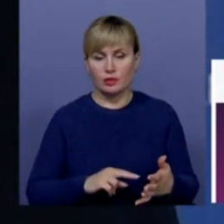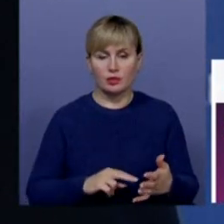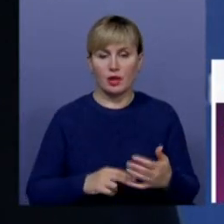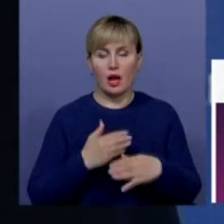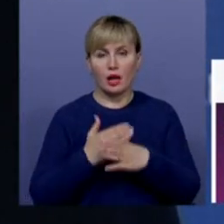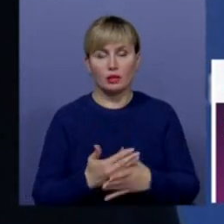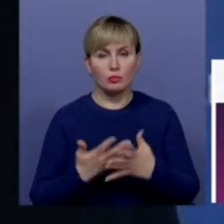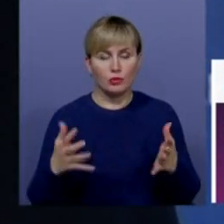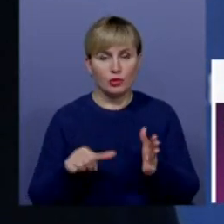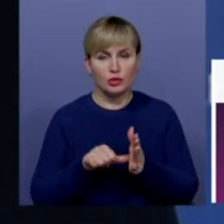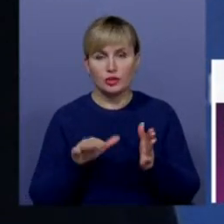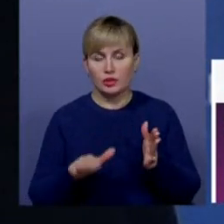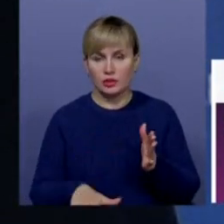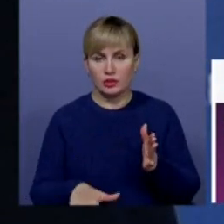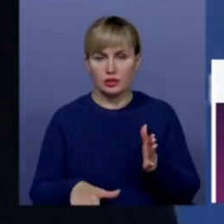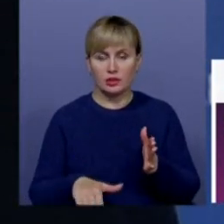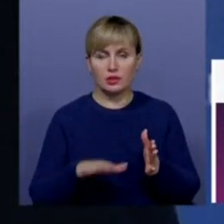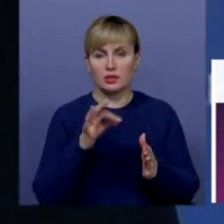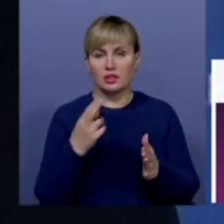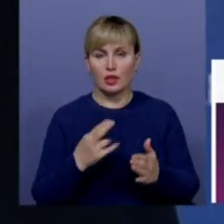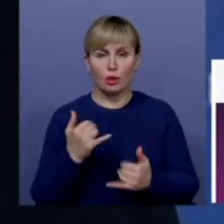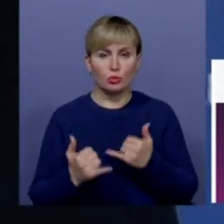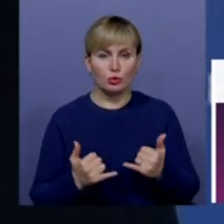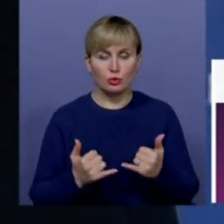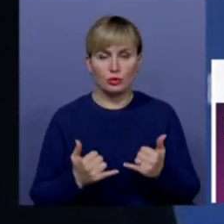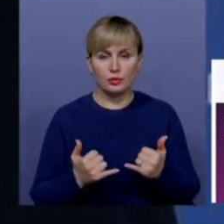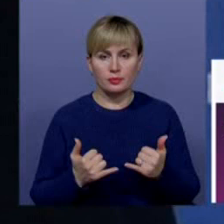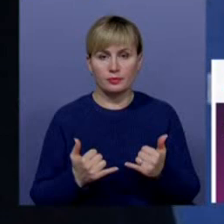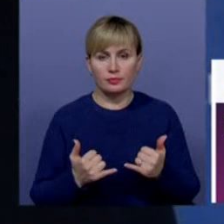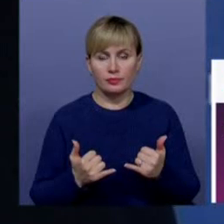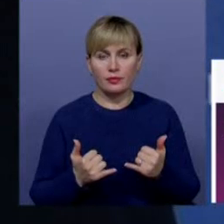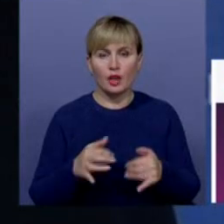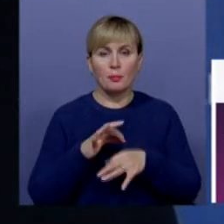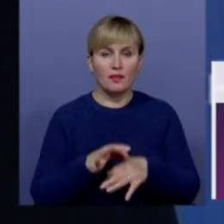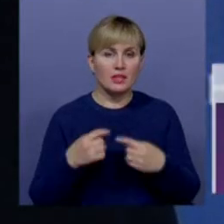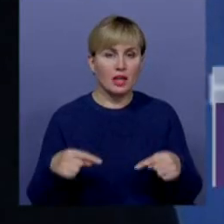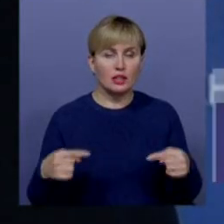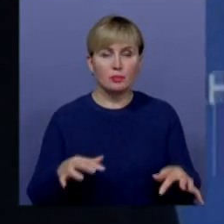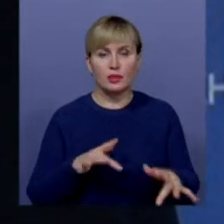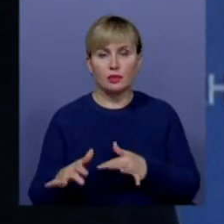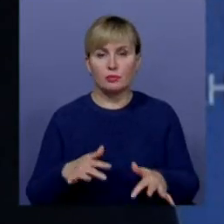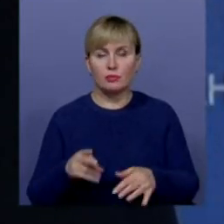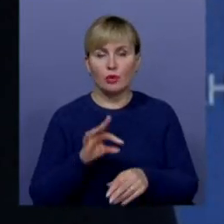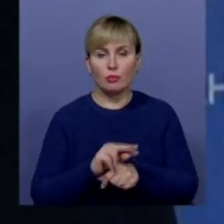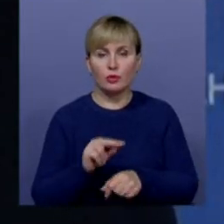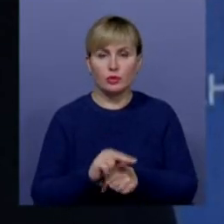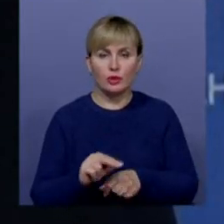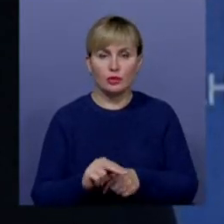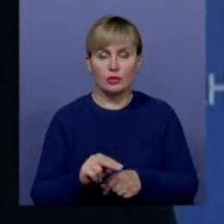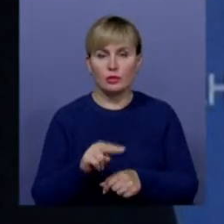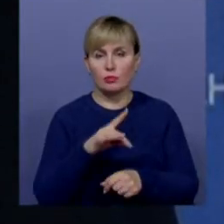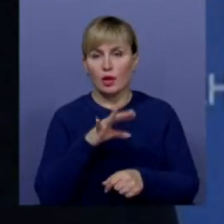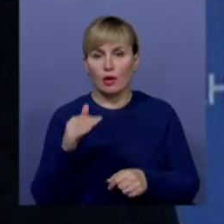Оказано более 6 тысяч социальных услуг. Проведены различные мероприятия по обучению, по